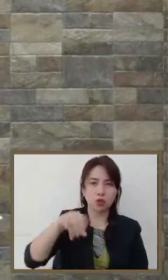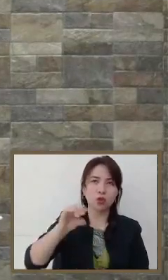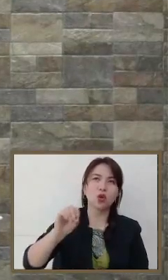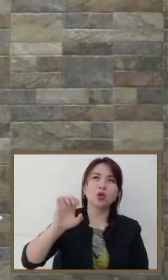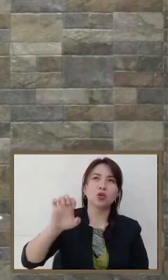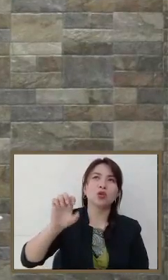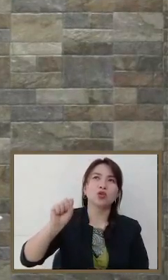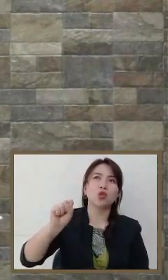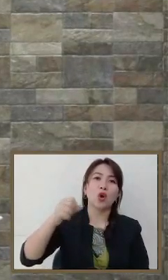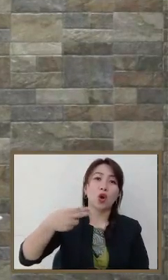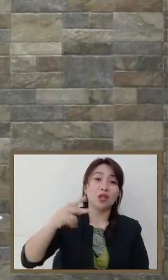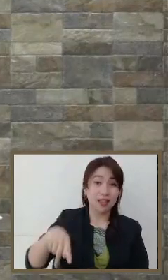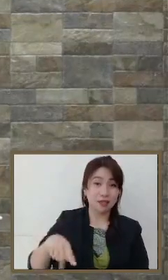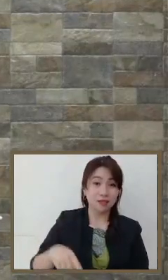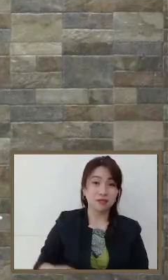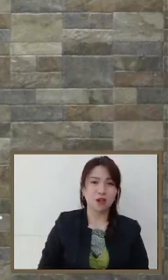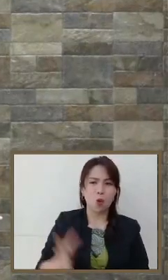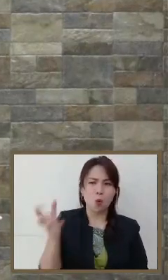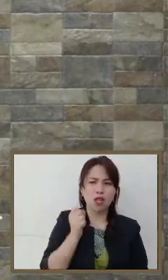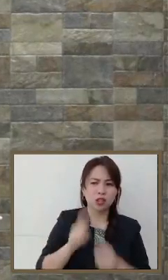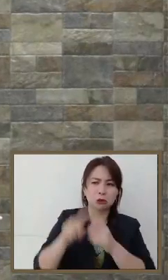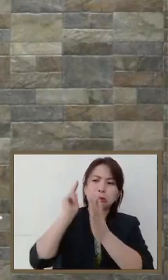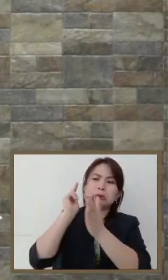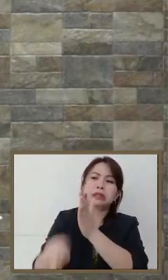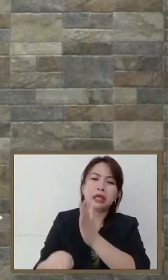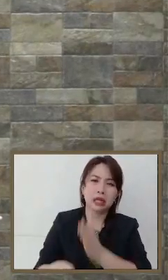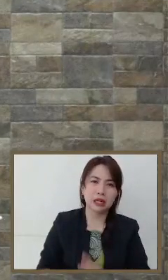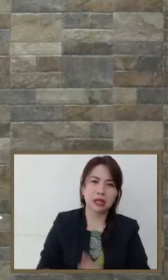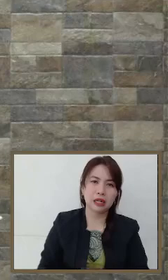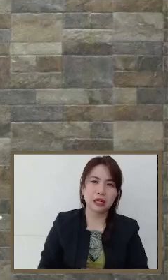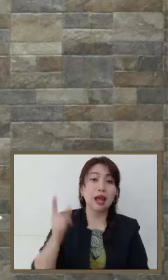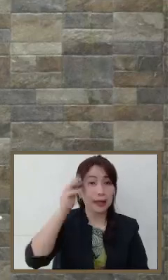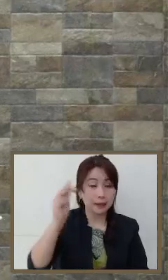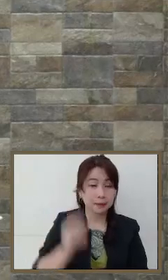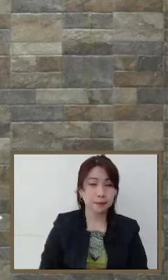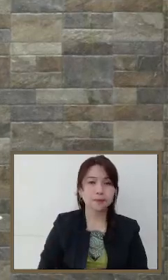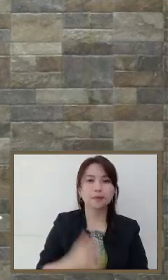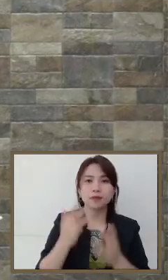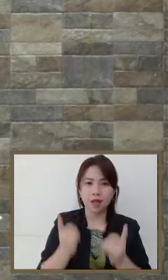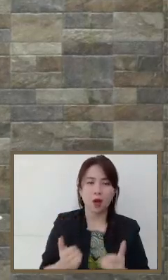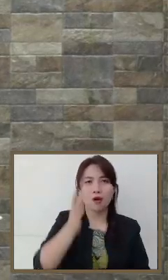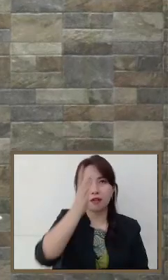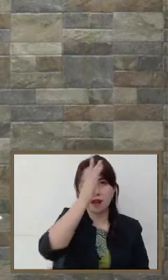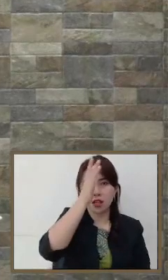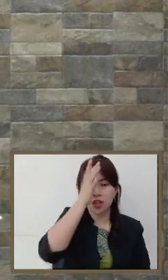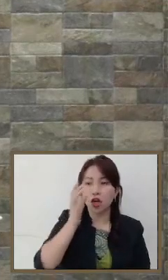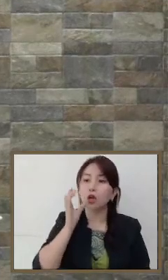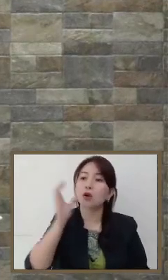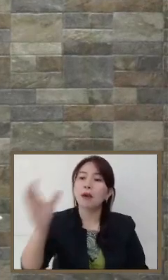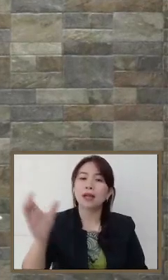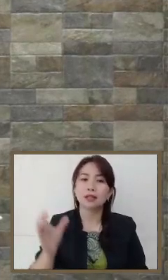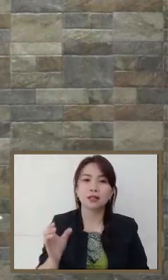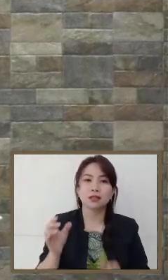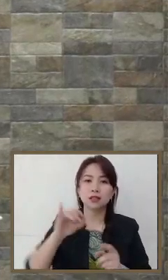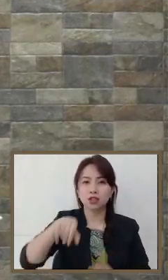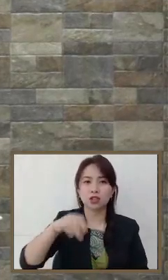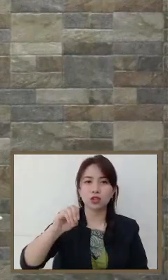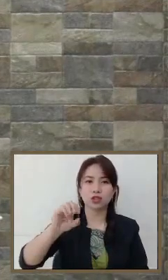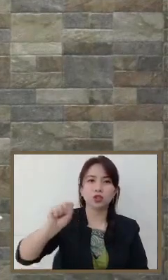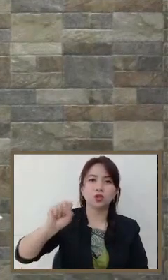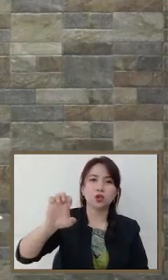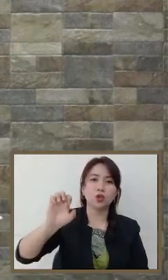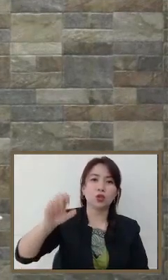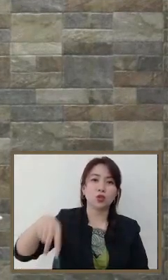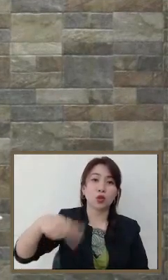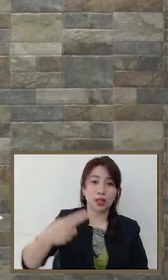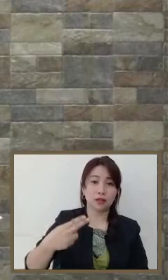natin siya malayo pa lamang yung siya'y inutusan po ng kanyang ama Puntahan mo yung mga kapatid mo at ah Puntahan mo at i-check mo kung anong ginagawa nila